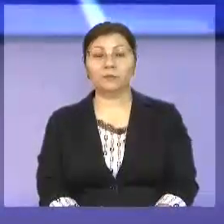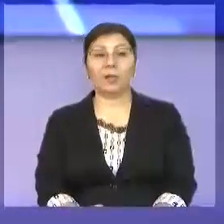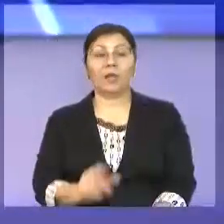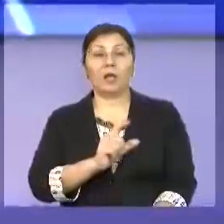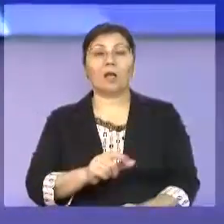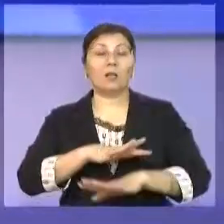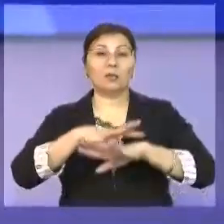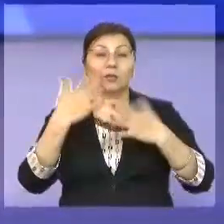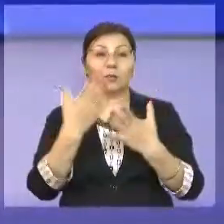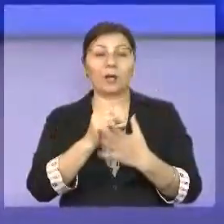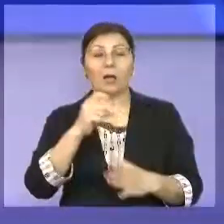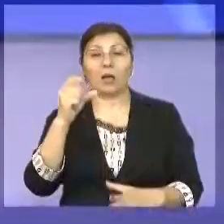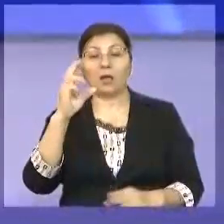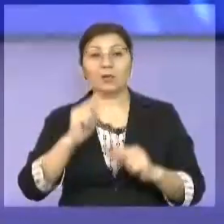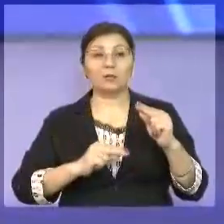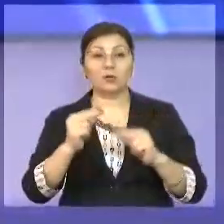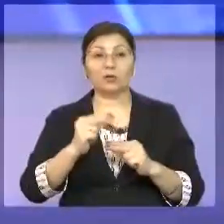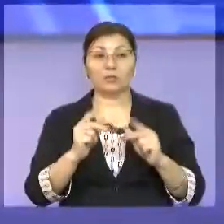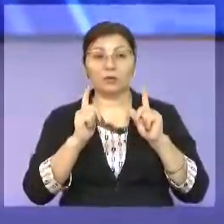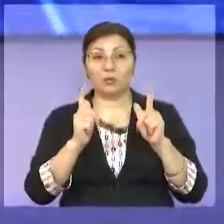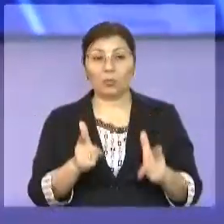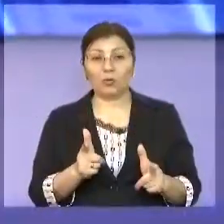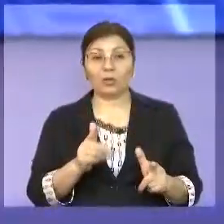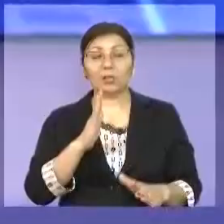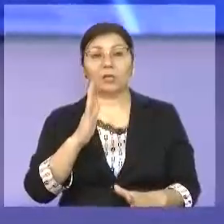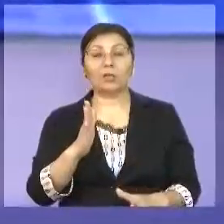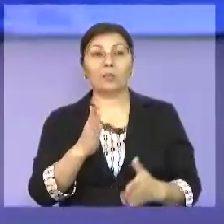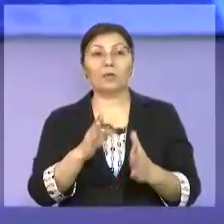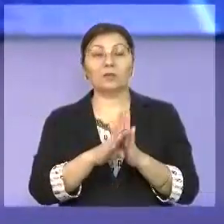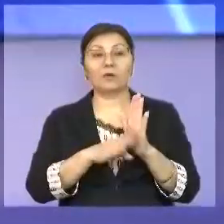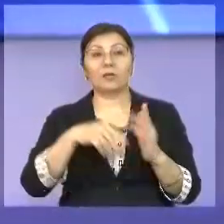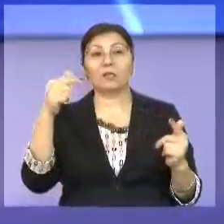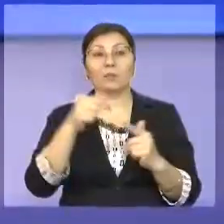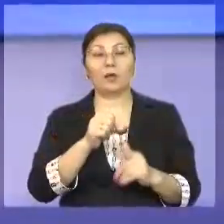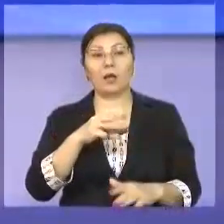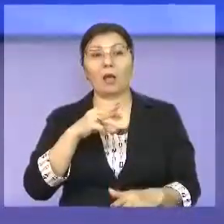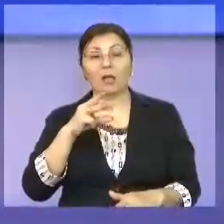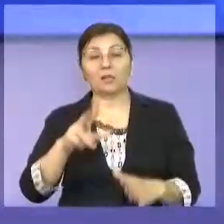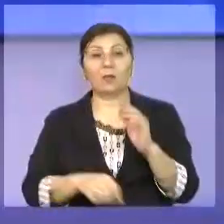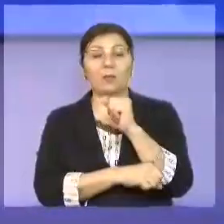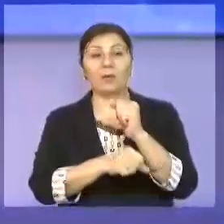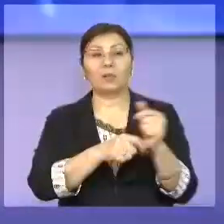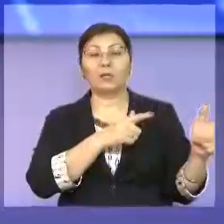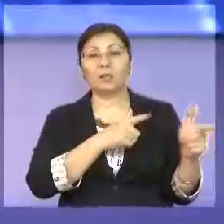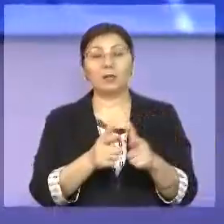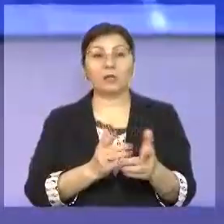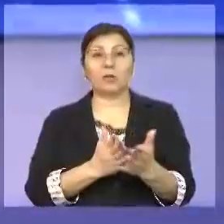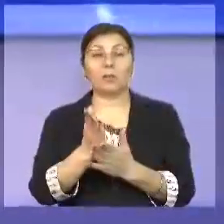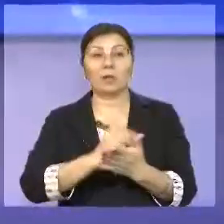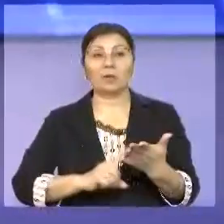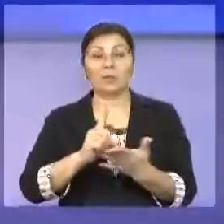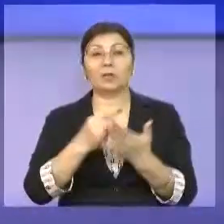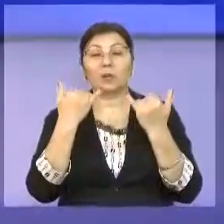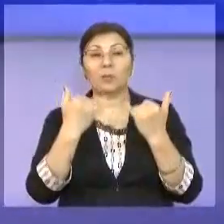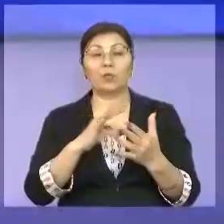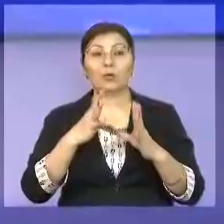Халықтың басым бөлігі АЕС құрылысын қолдады. Енді болашақ бағдарламасының да негізгі үлесі атом энергетика мамандарын даярлауға бағытталуы тиіс. Бүгін